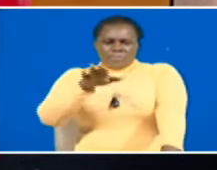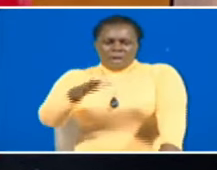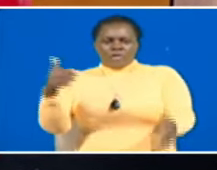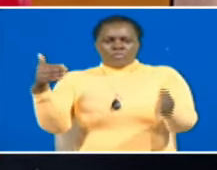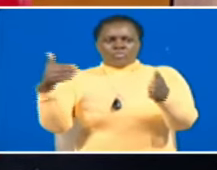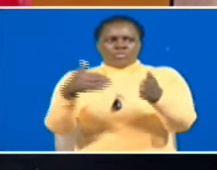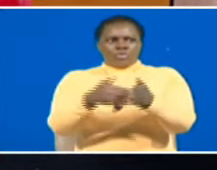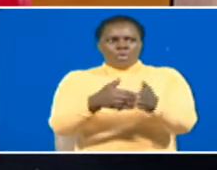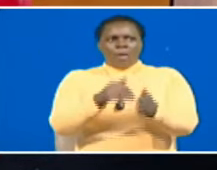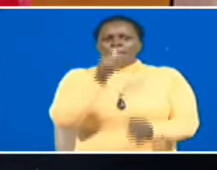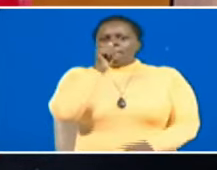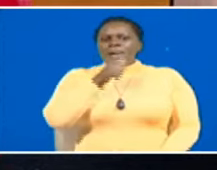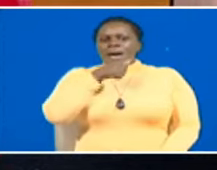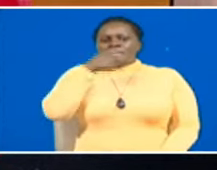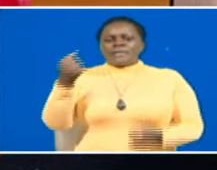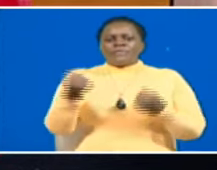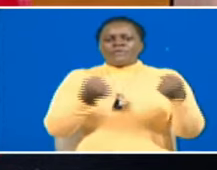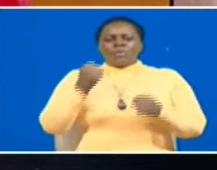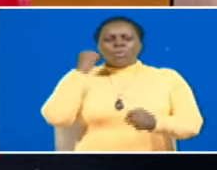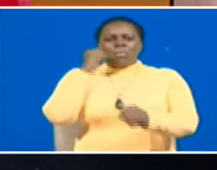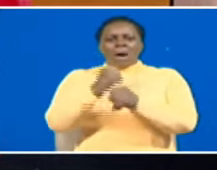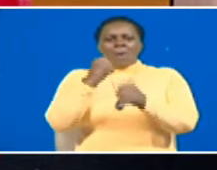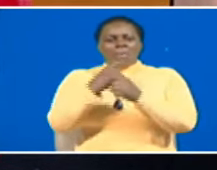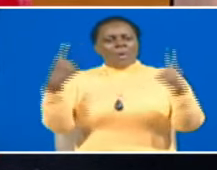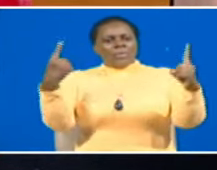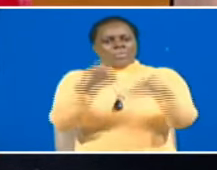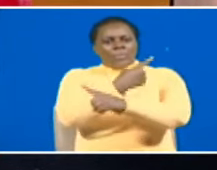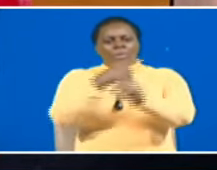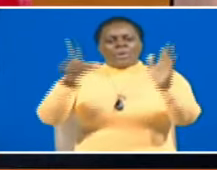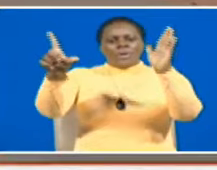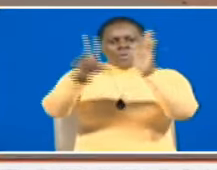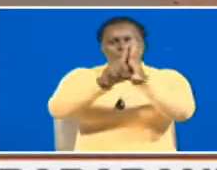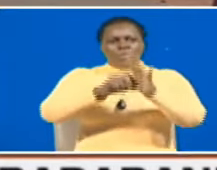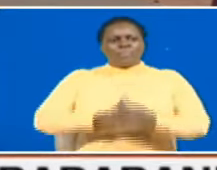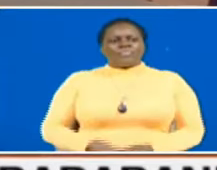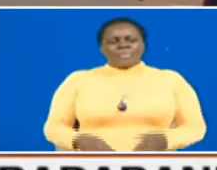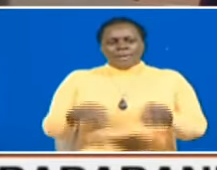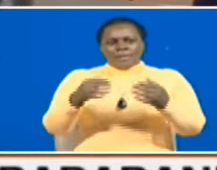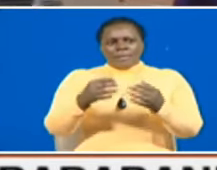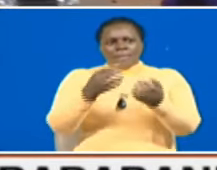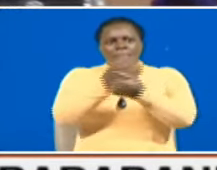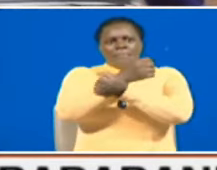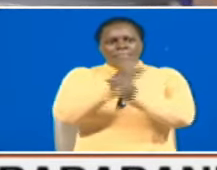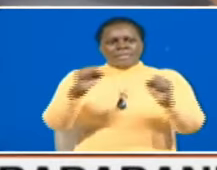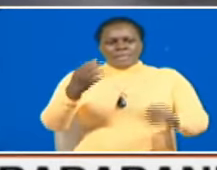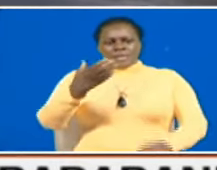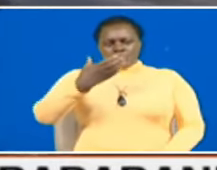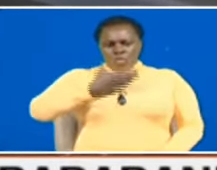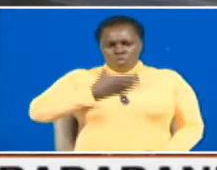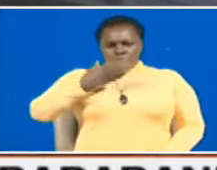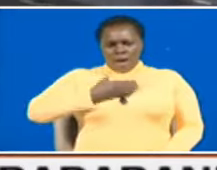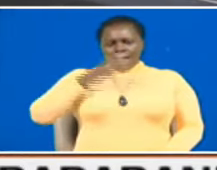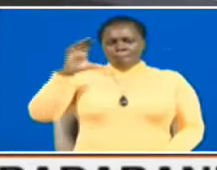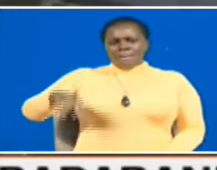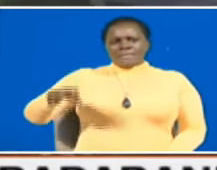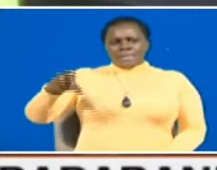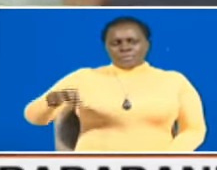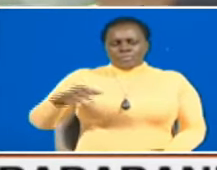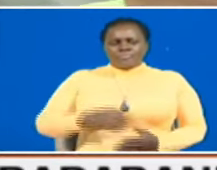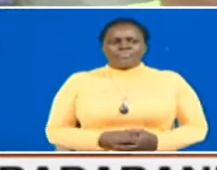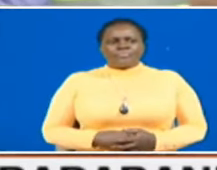kuyasitisha magari ya kibinafsi ambayo yanafanya kazi kinyume cha sheria. Rais wa chama cha wamiliki wa matatu Albert